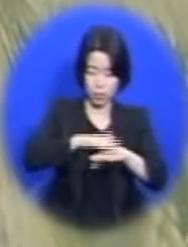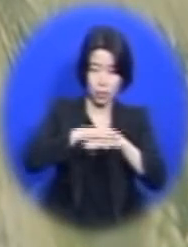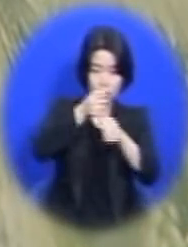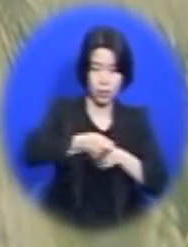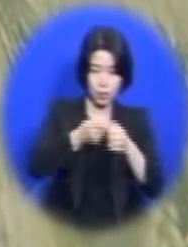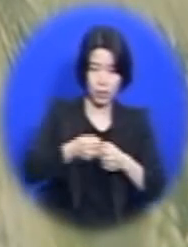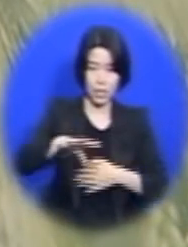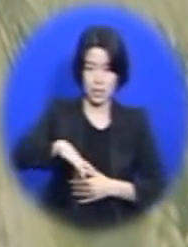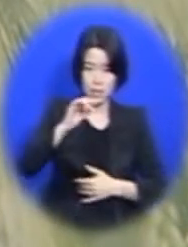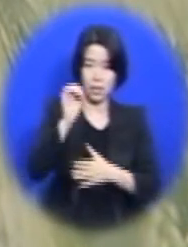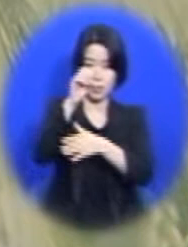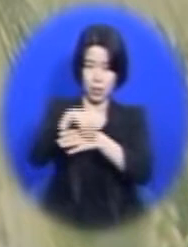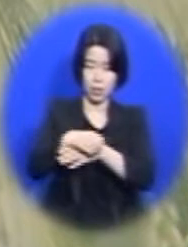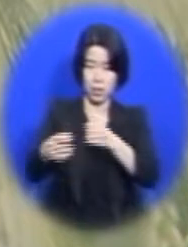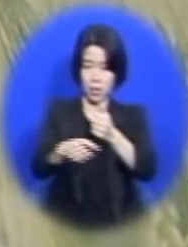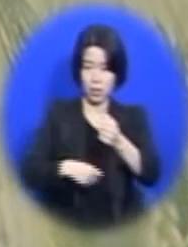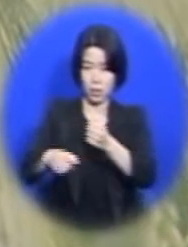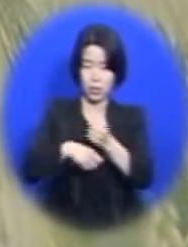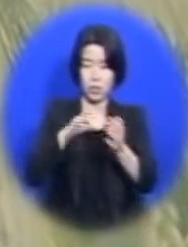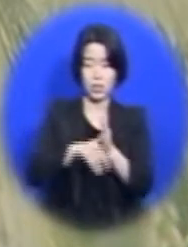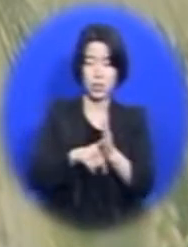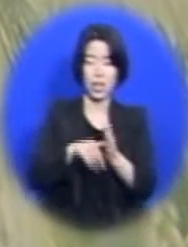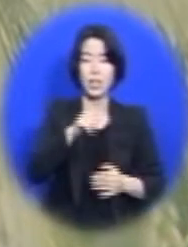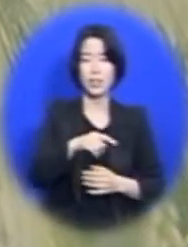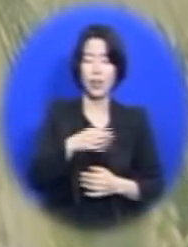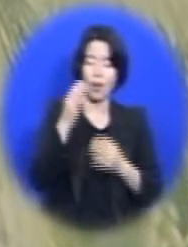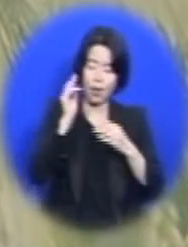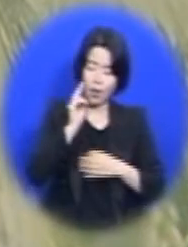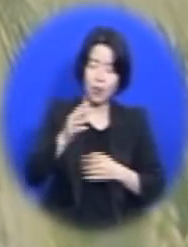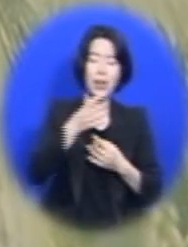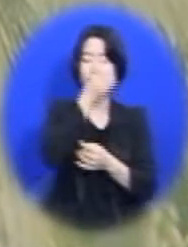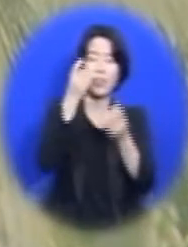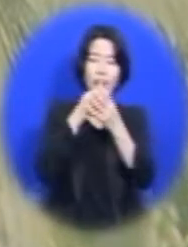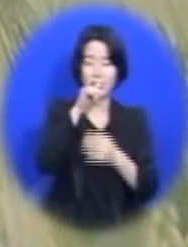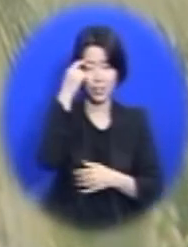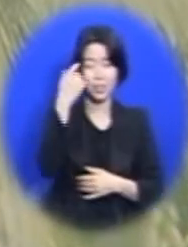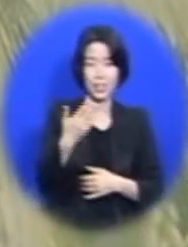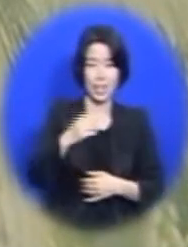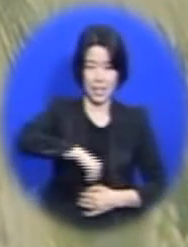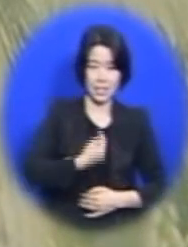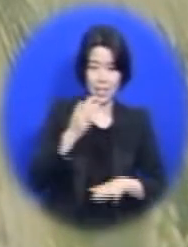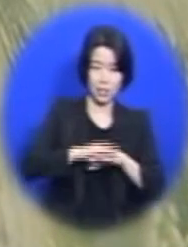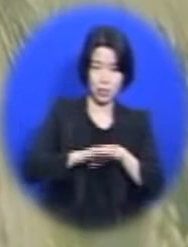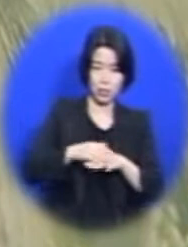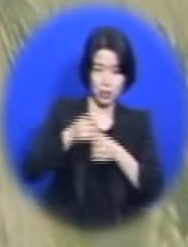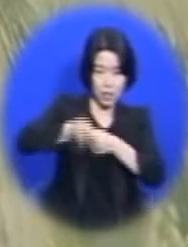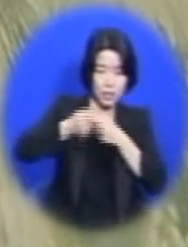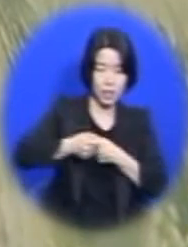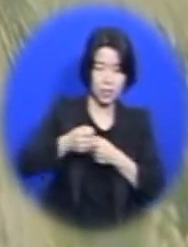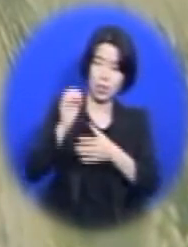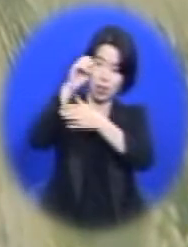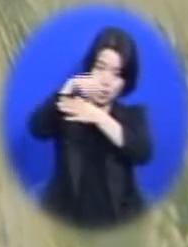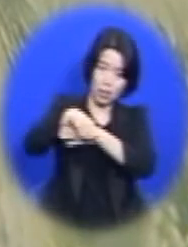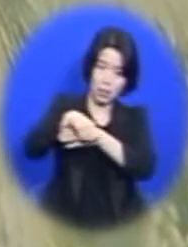처음 열매를 거두었을 때 그들이 얼마나 황홀했겠어요. 자기들 손으로 농사지어서 열매